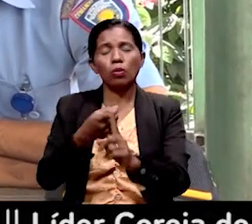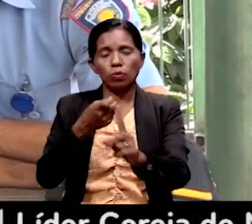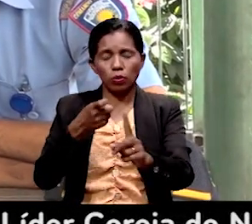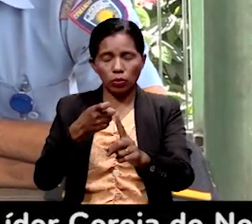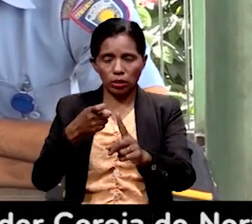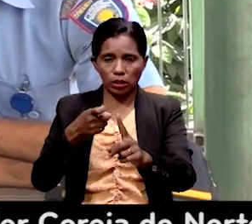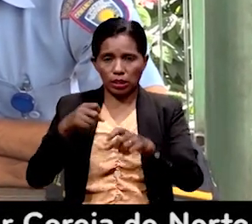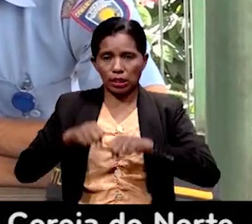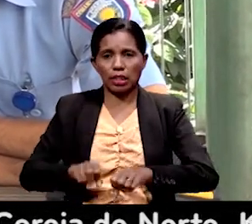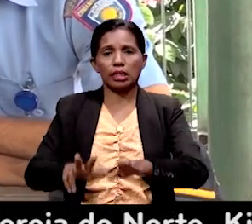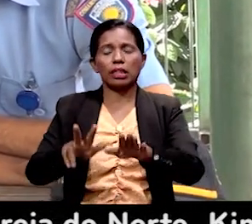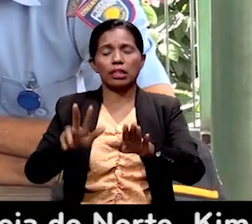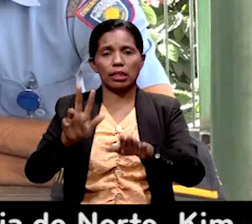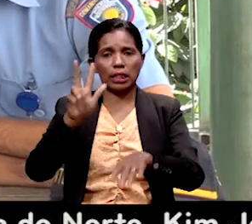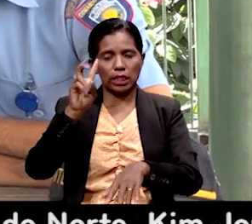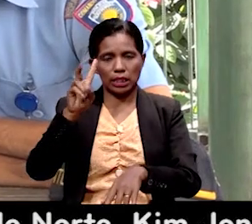fatunian